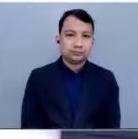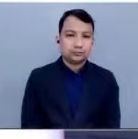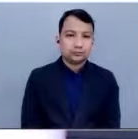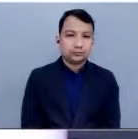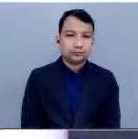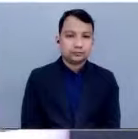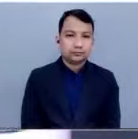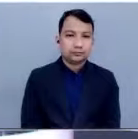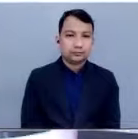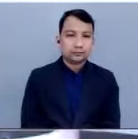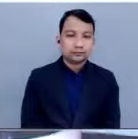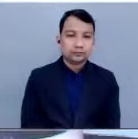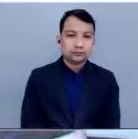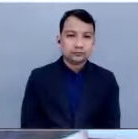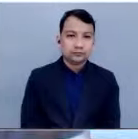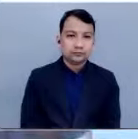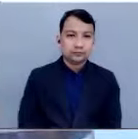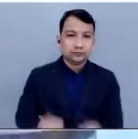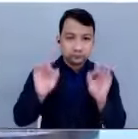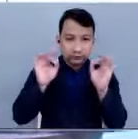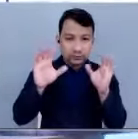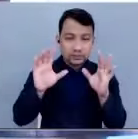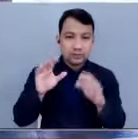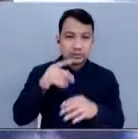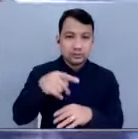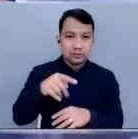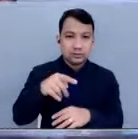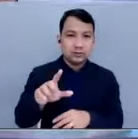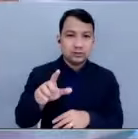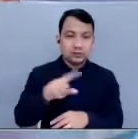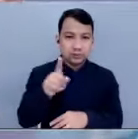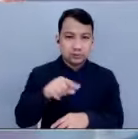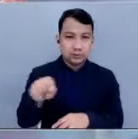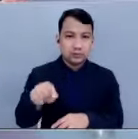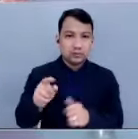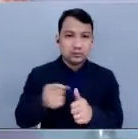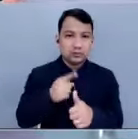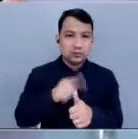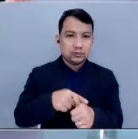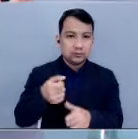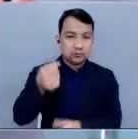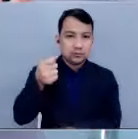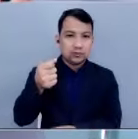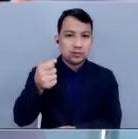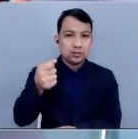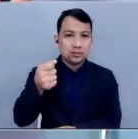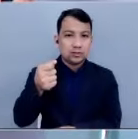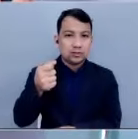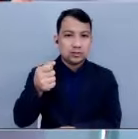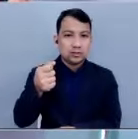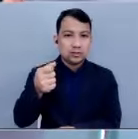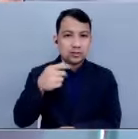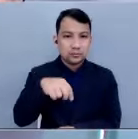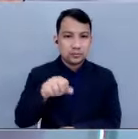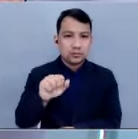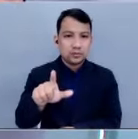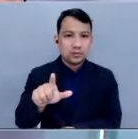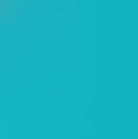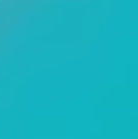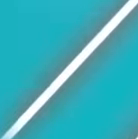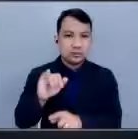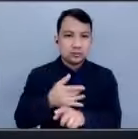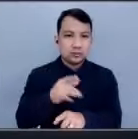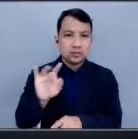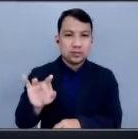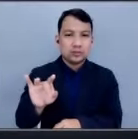volleyball naman mga kapatid, nakuha ng Zus Coffee Thunderbelles ang first pick sa kauna-unahang PVL draft sa July 8.